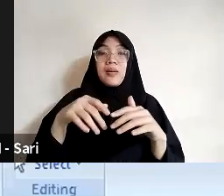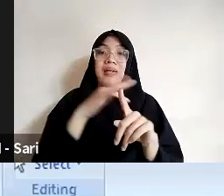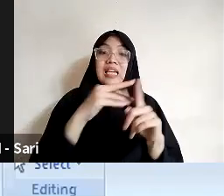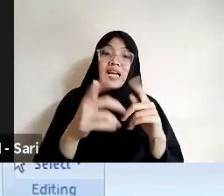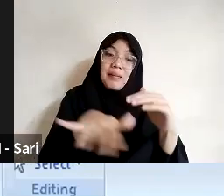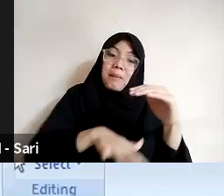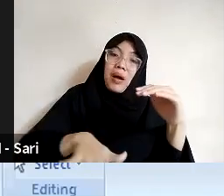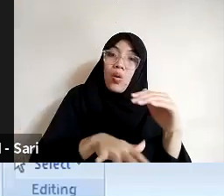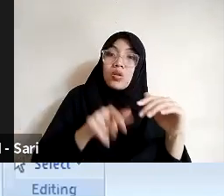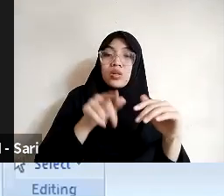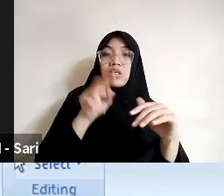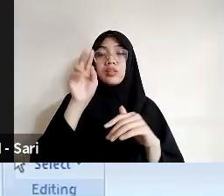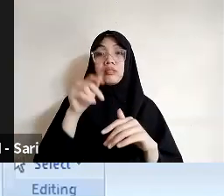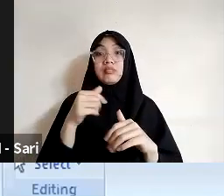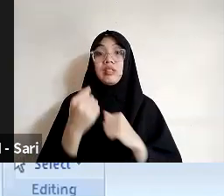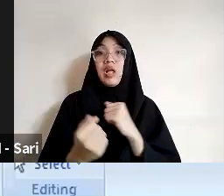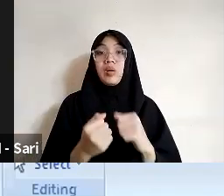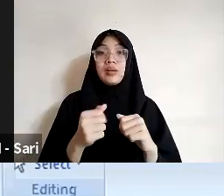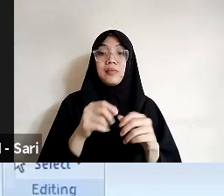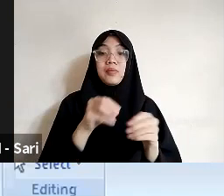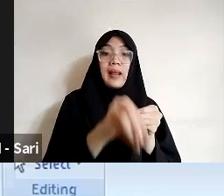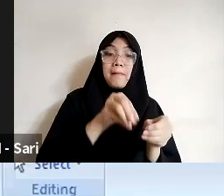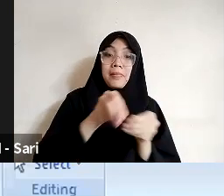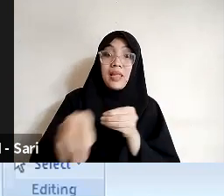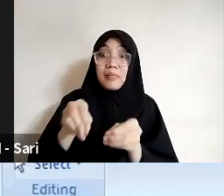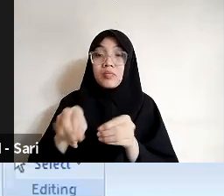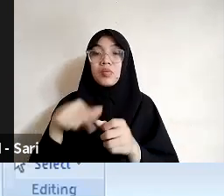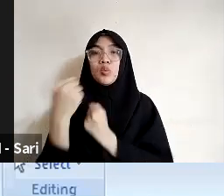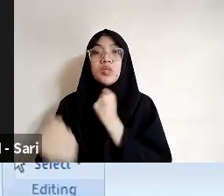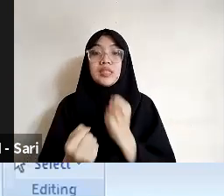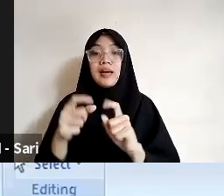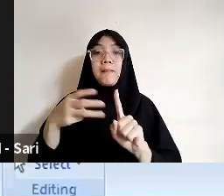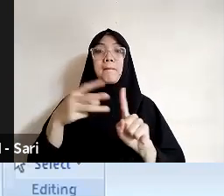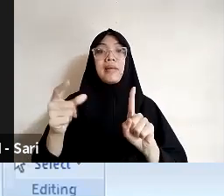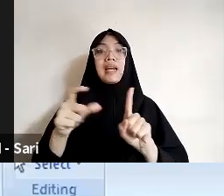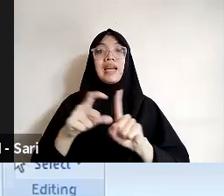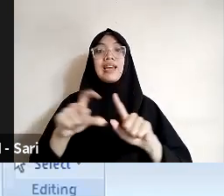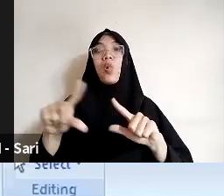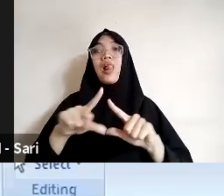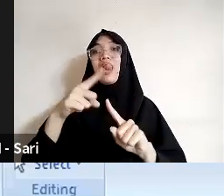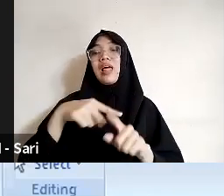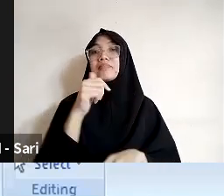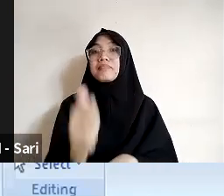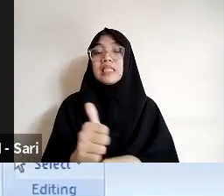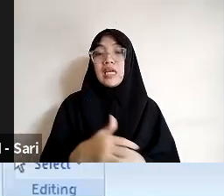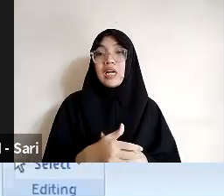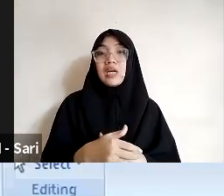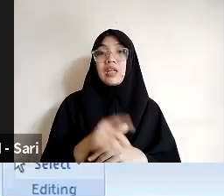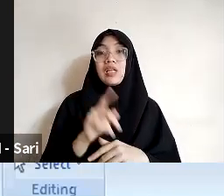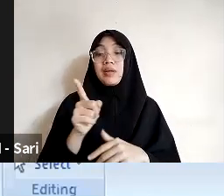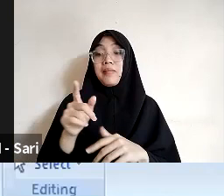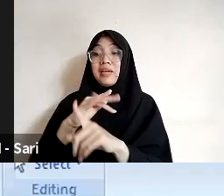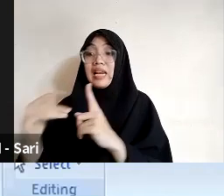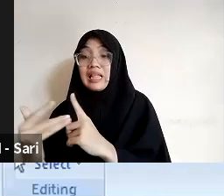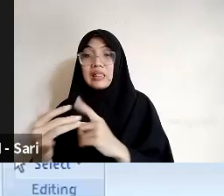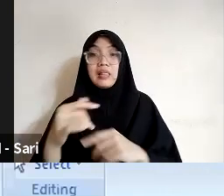Penanaman pekarangan hari ini itu adalah upaya-upaya supaya berdaulat. Nah, tetapi ini kan antara masyarakat dan pemerintah, ini